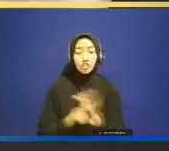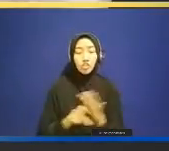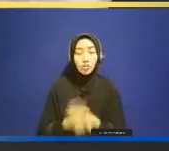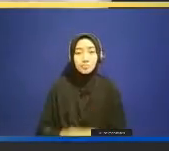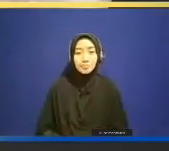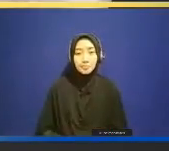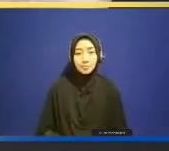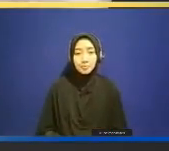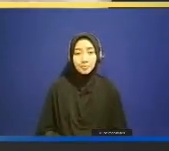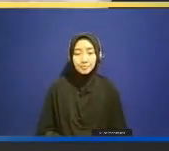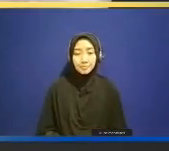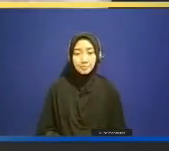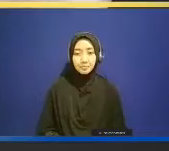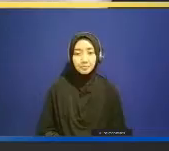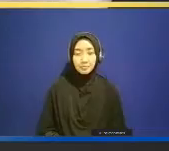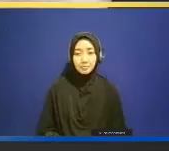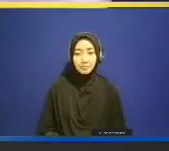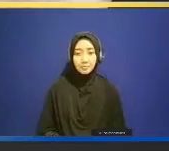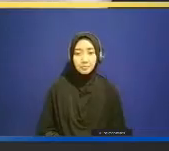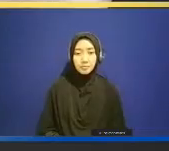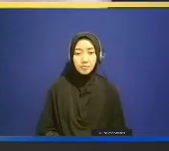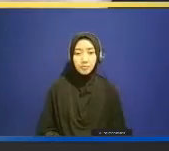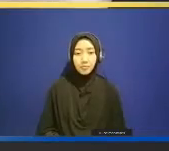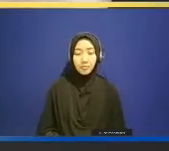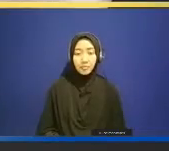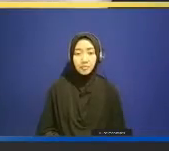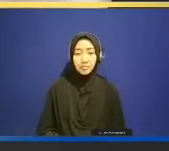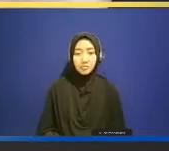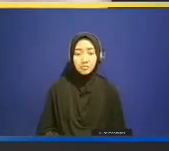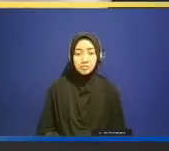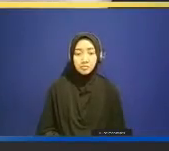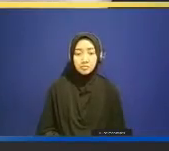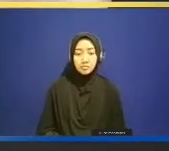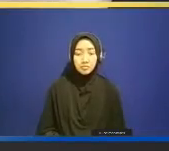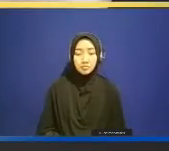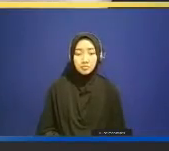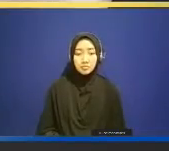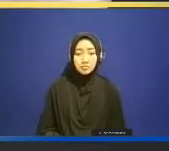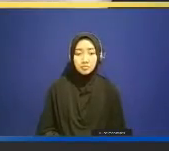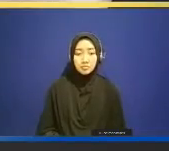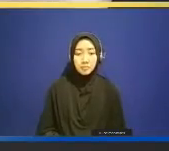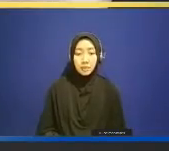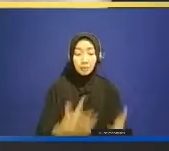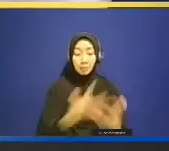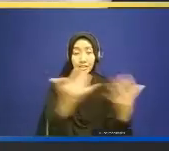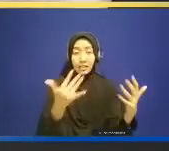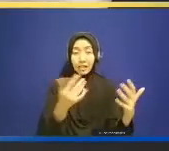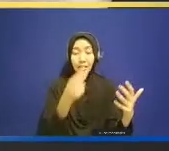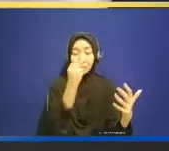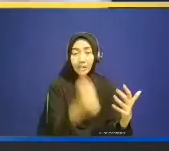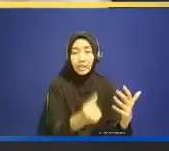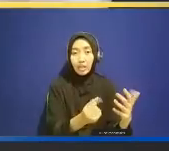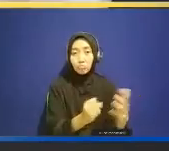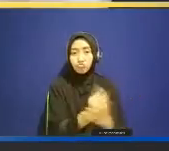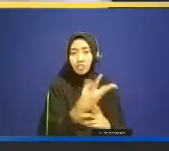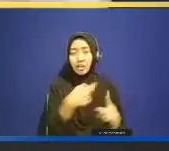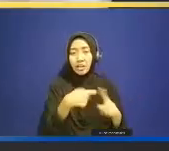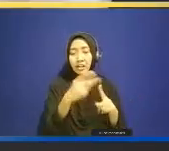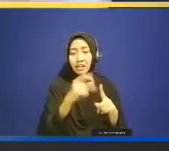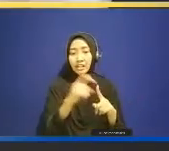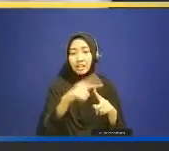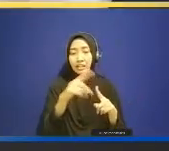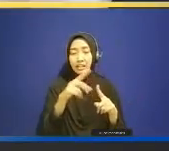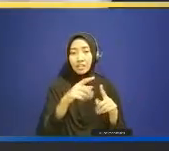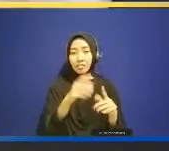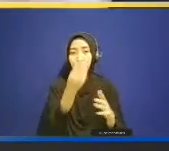nih kalau rakyat itu bayar bunga kreditnya bisa turun